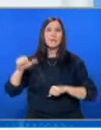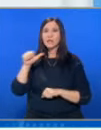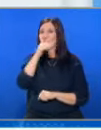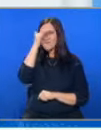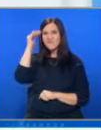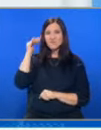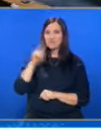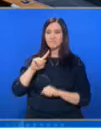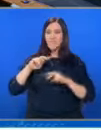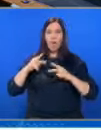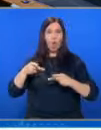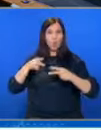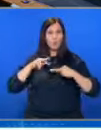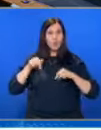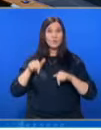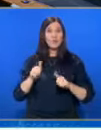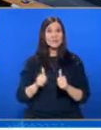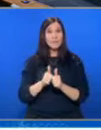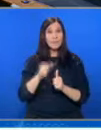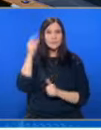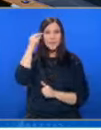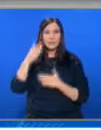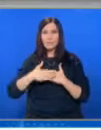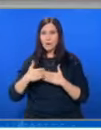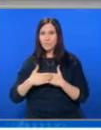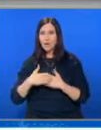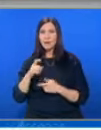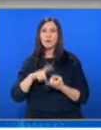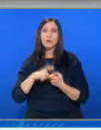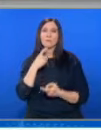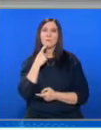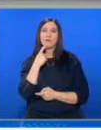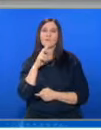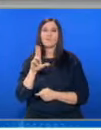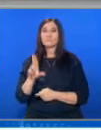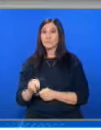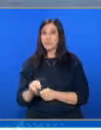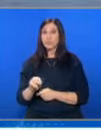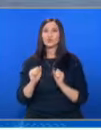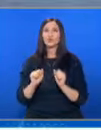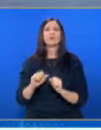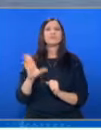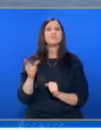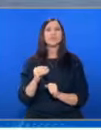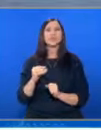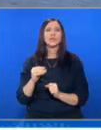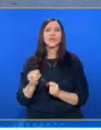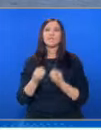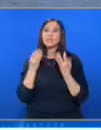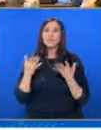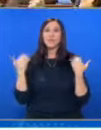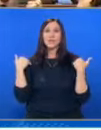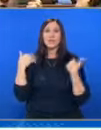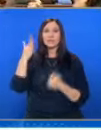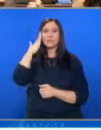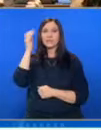не му е отговорил. Днес съпредседателят на Продължаваме промяната Кирил Петков заяви, че очаква всички потенциални кандидати